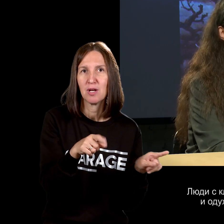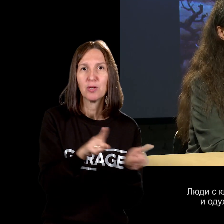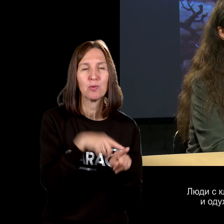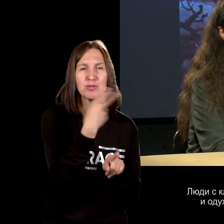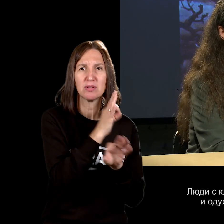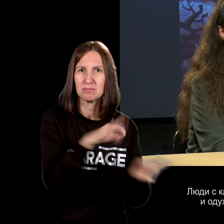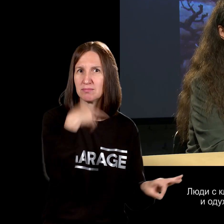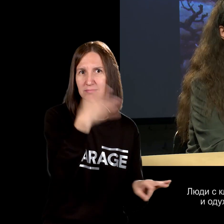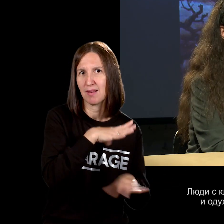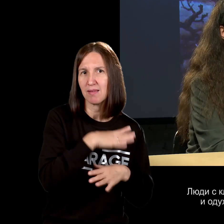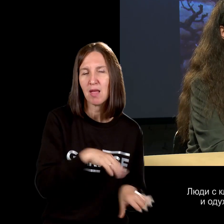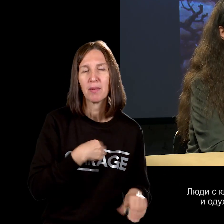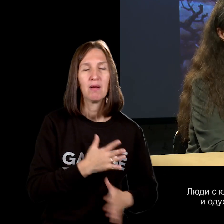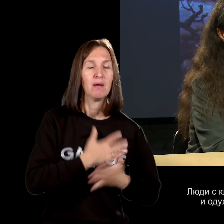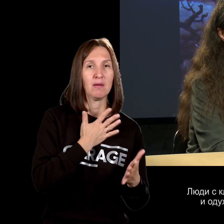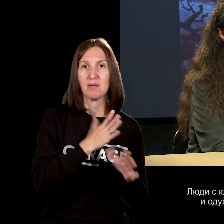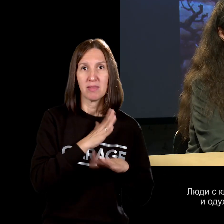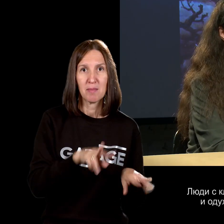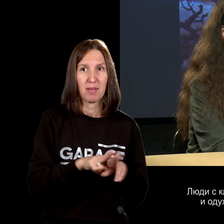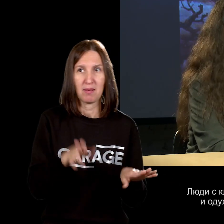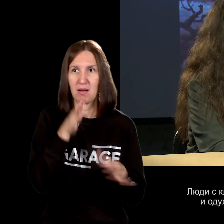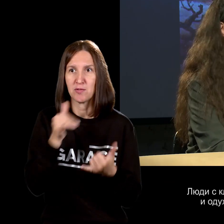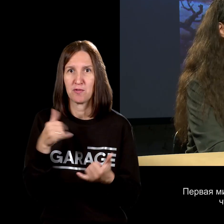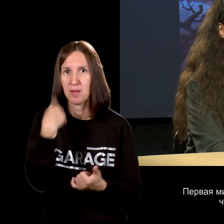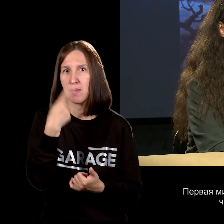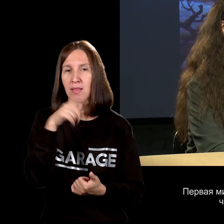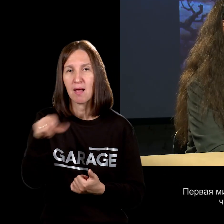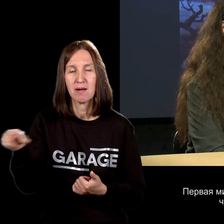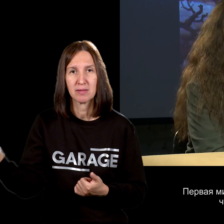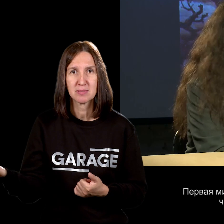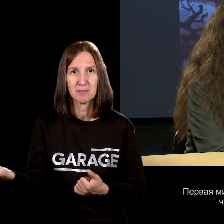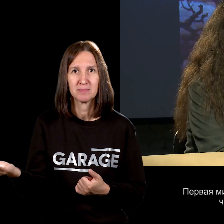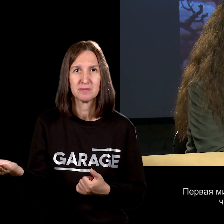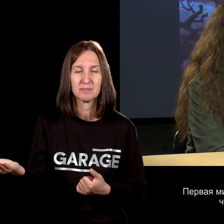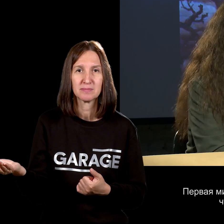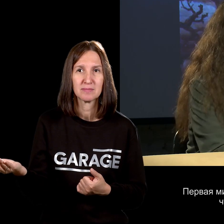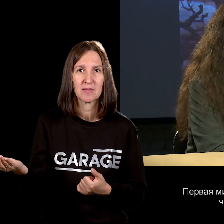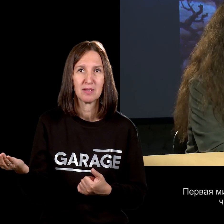не более прекраснее и одухотвореннее, чем наши современники.